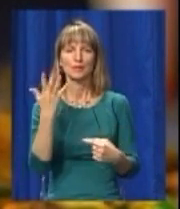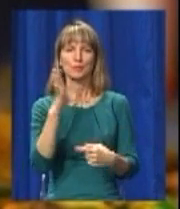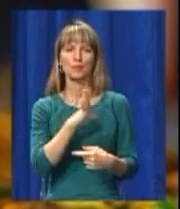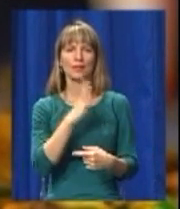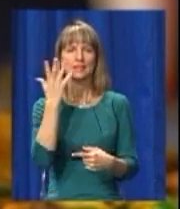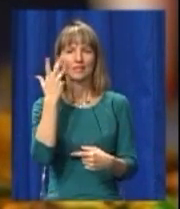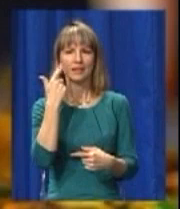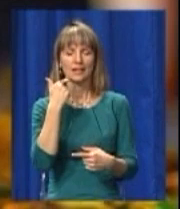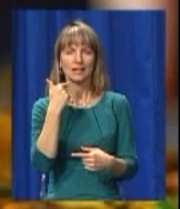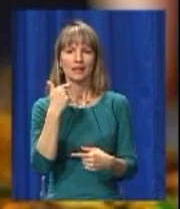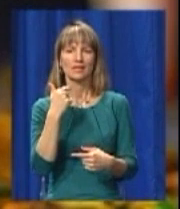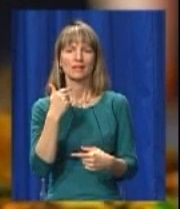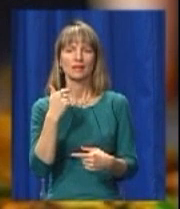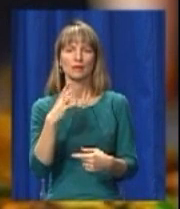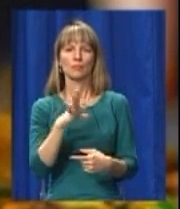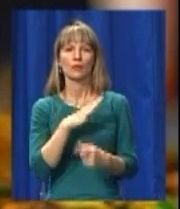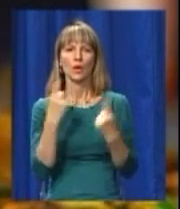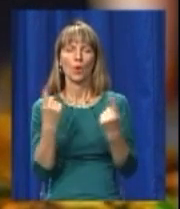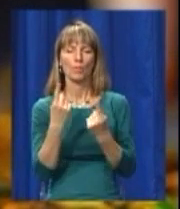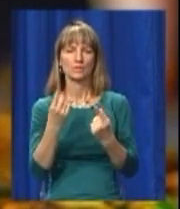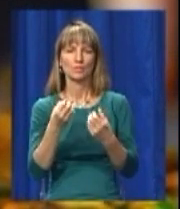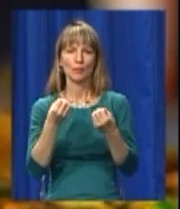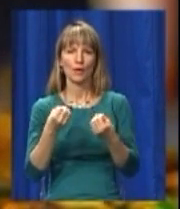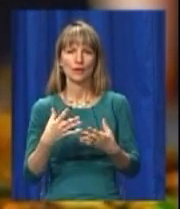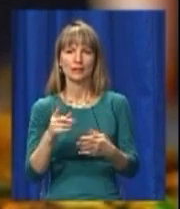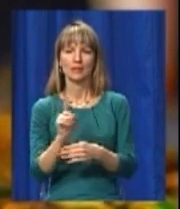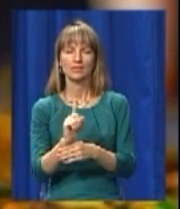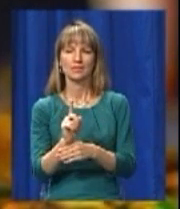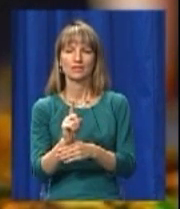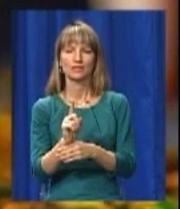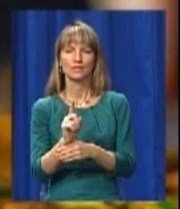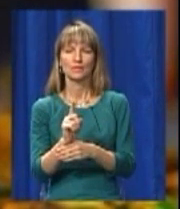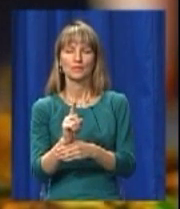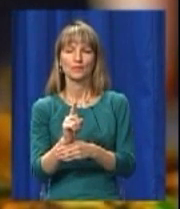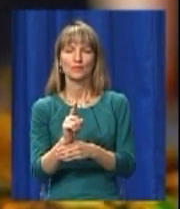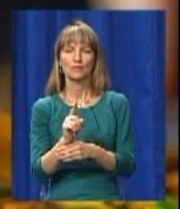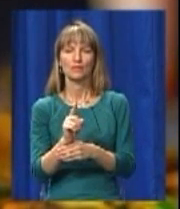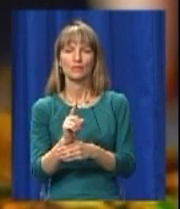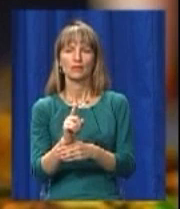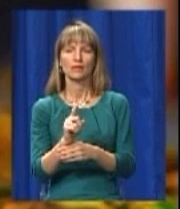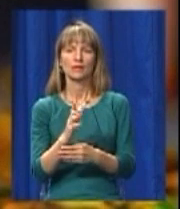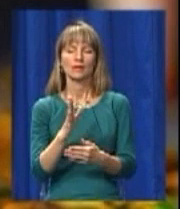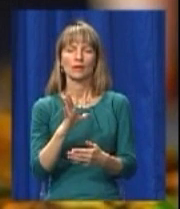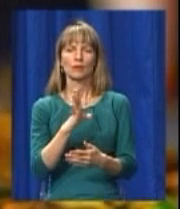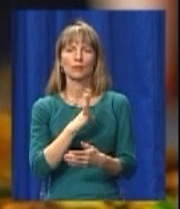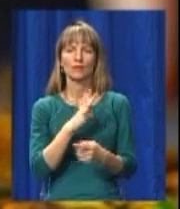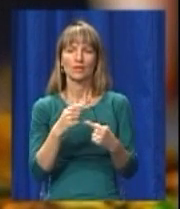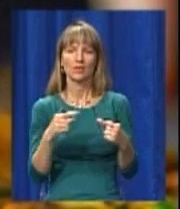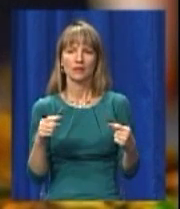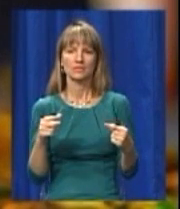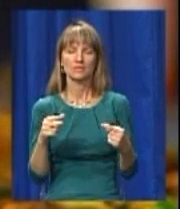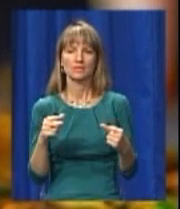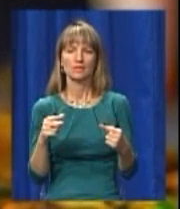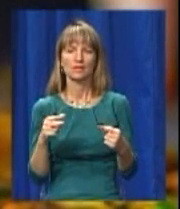цветные, в виде ручек, бывают обычные простые карандаши. Еще бывают деревянные и нетервянные. Без